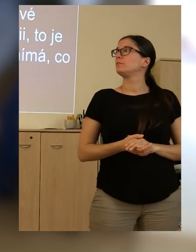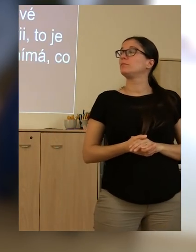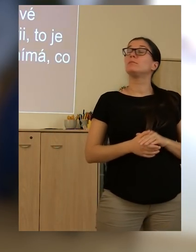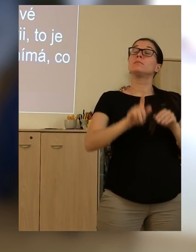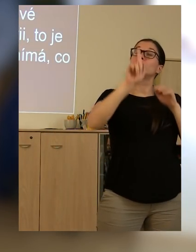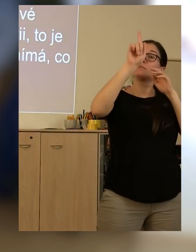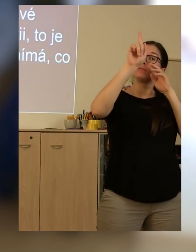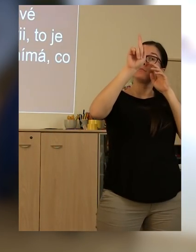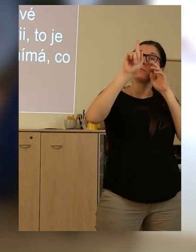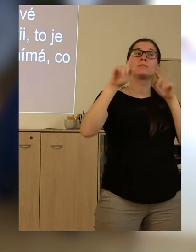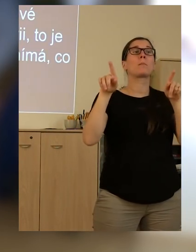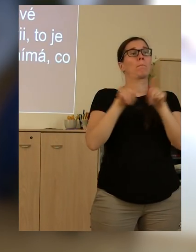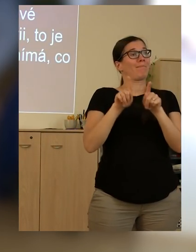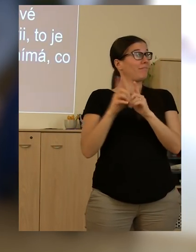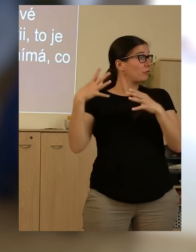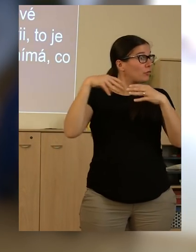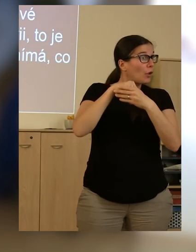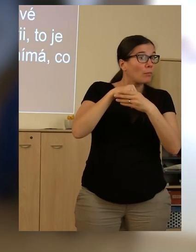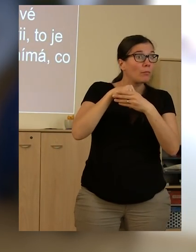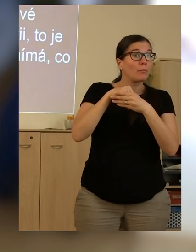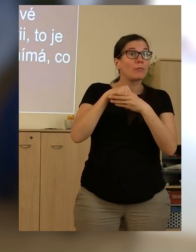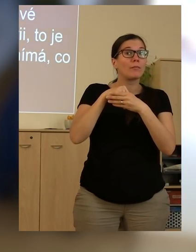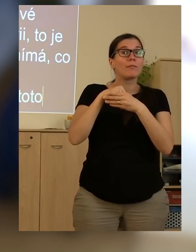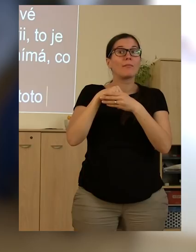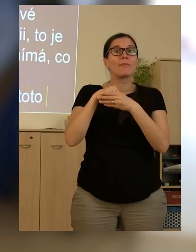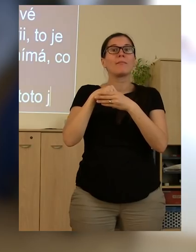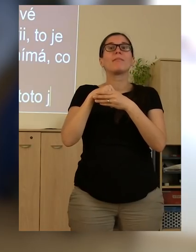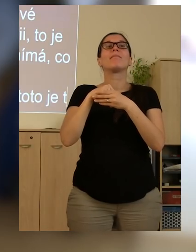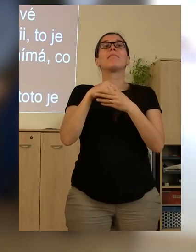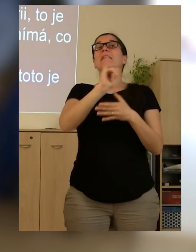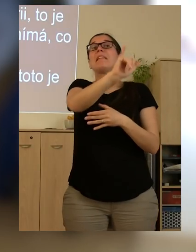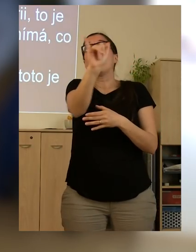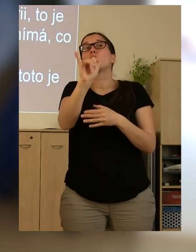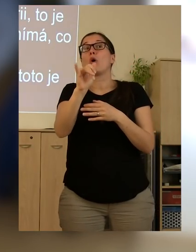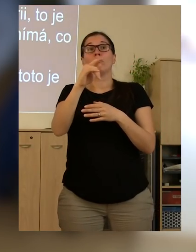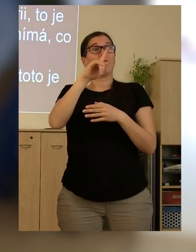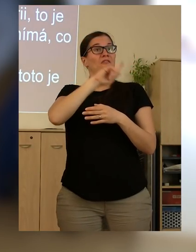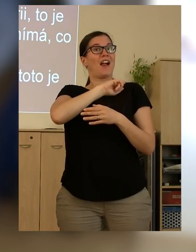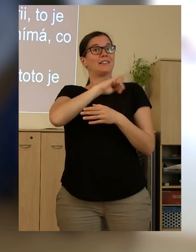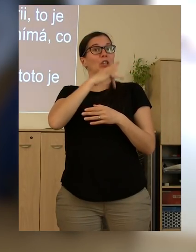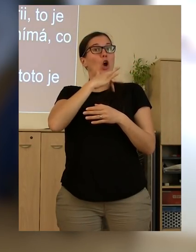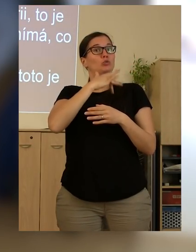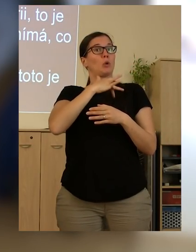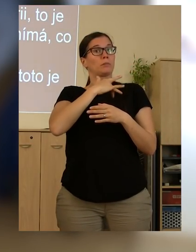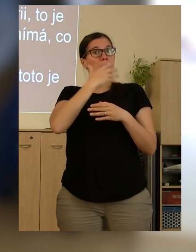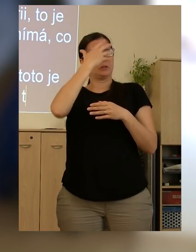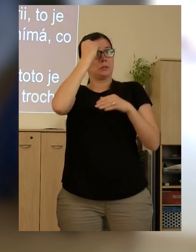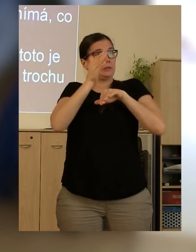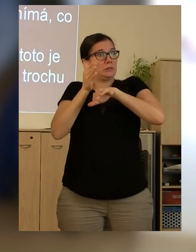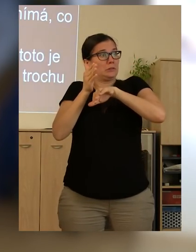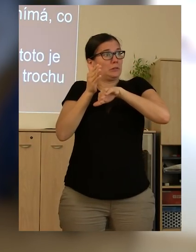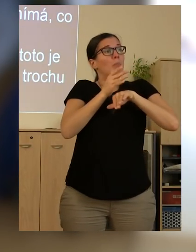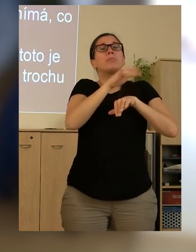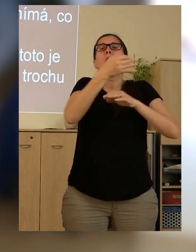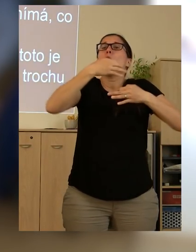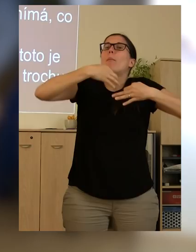Zároveň je ale možný, že toto je trochu opominuto, že toto je trochu průchodnější,